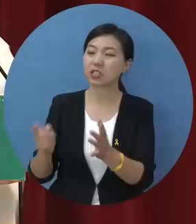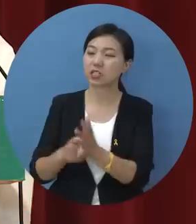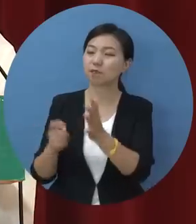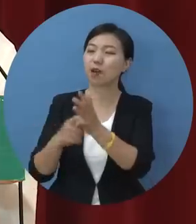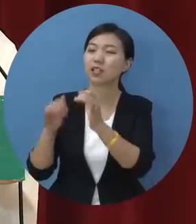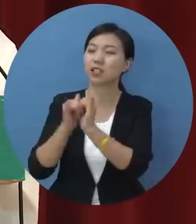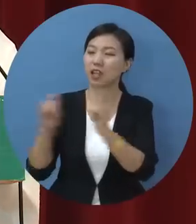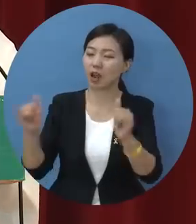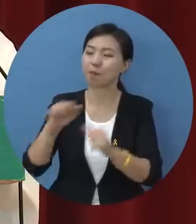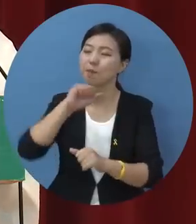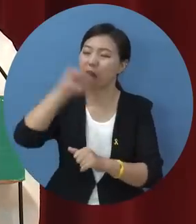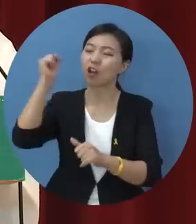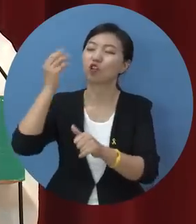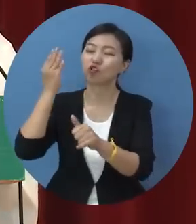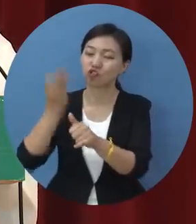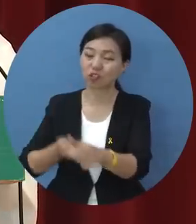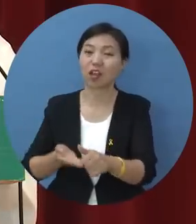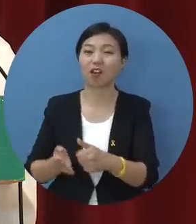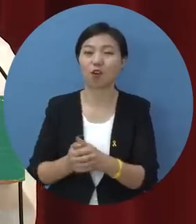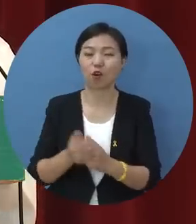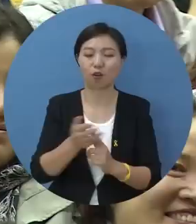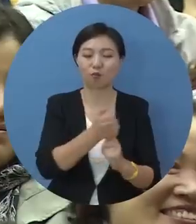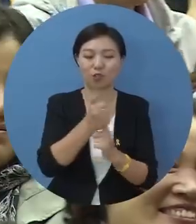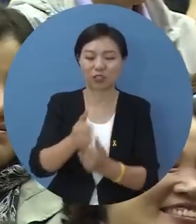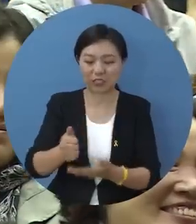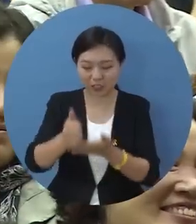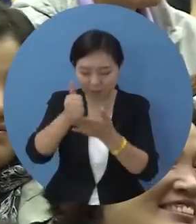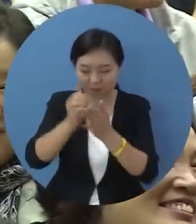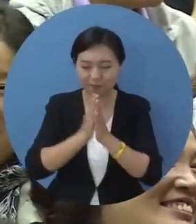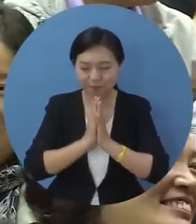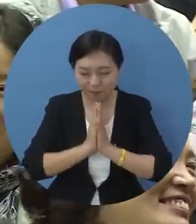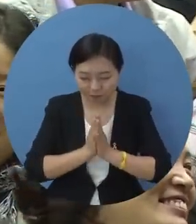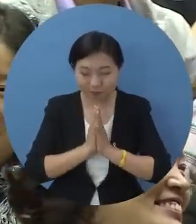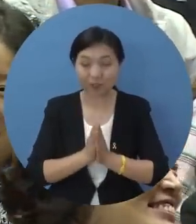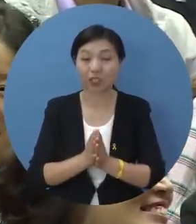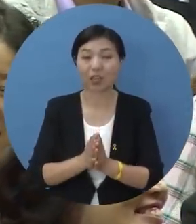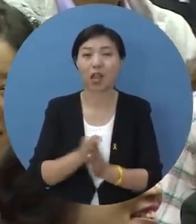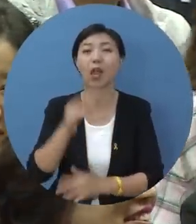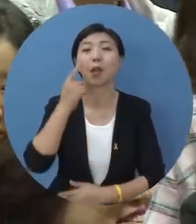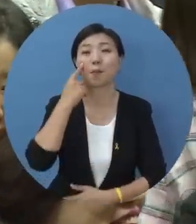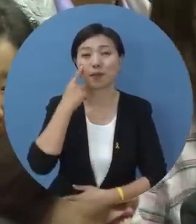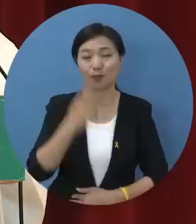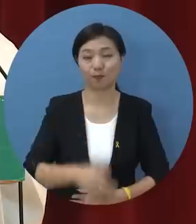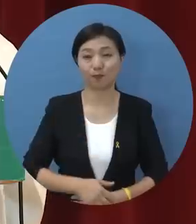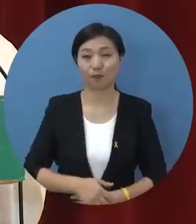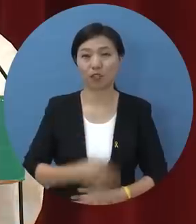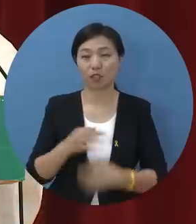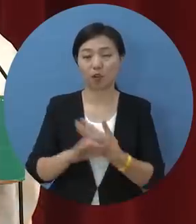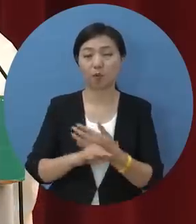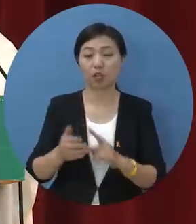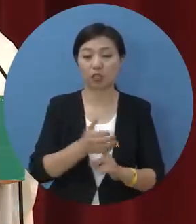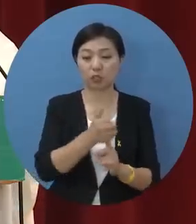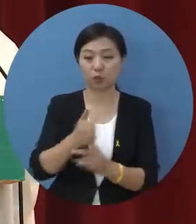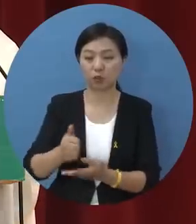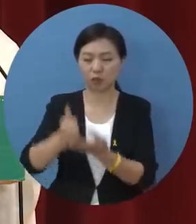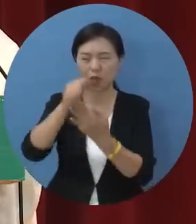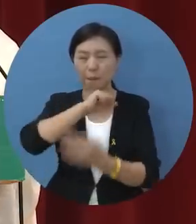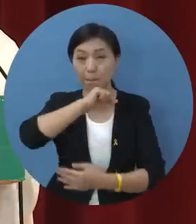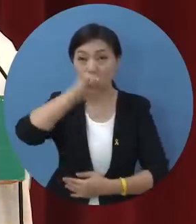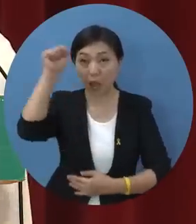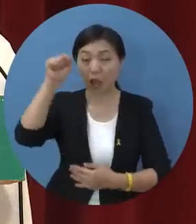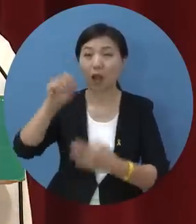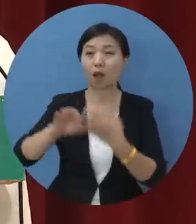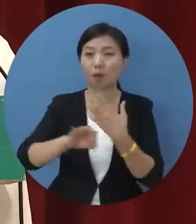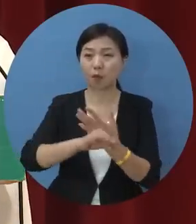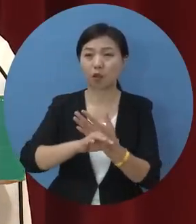먼저 합격시켜 주세요. 이렇게 기도를 해요. 네. 그런데, 그러면 기도가 성취되면